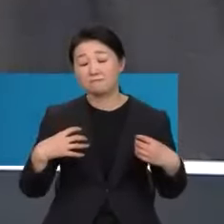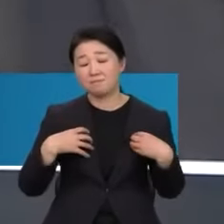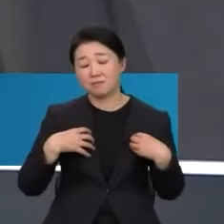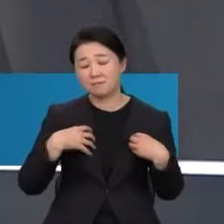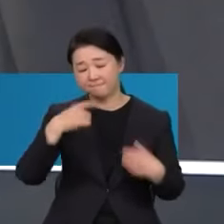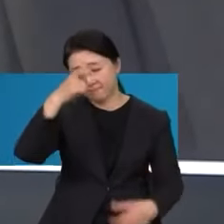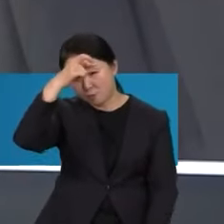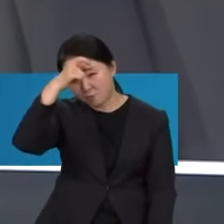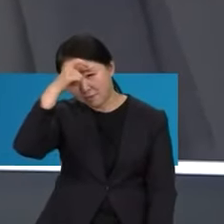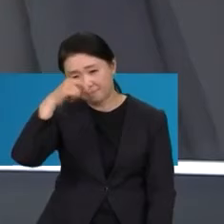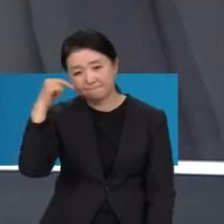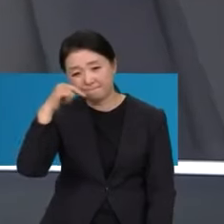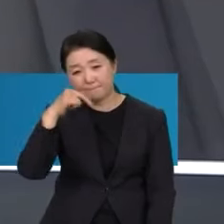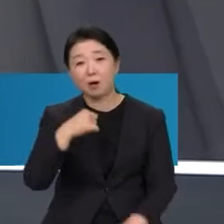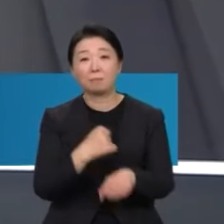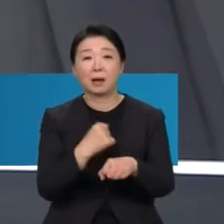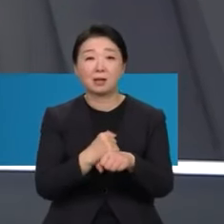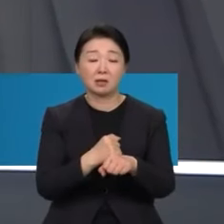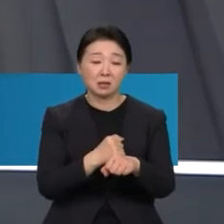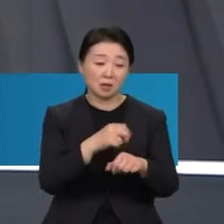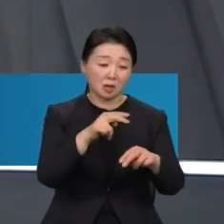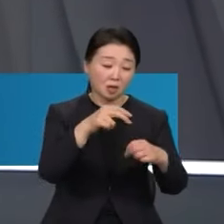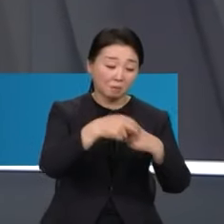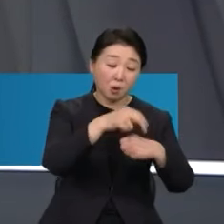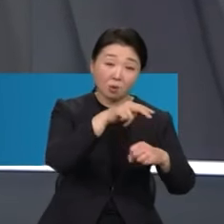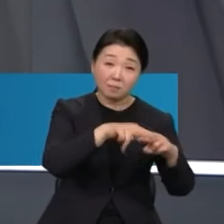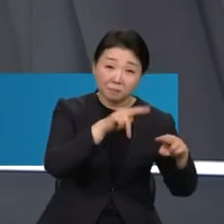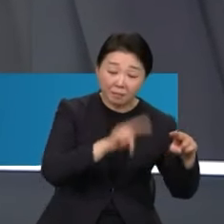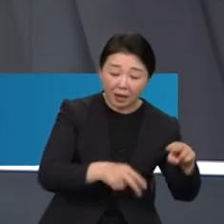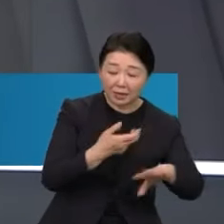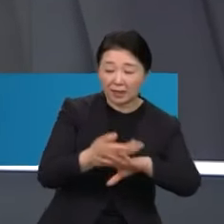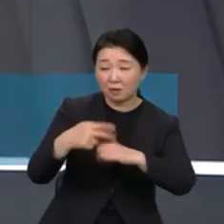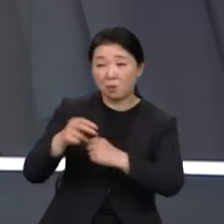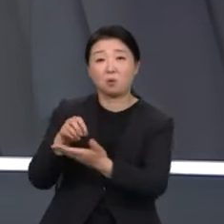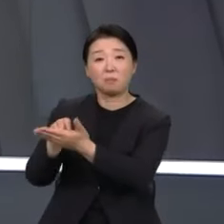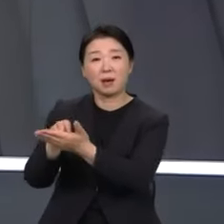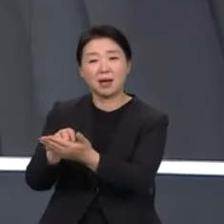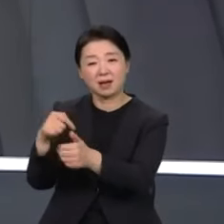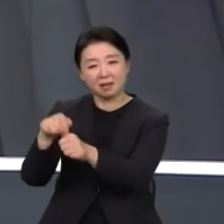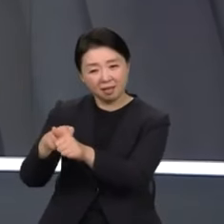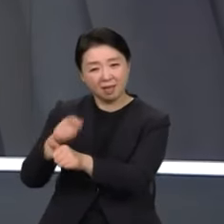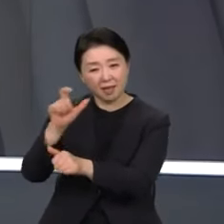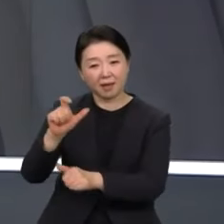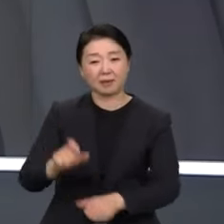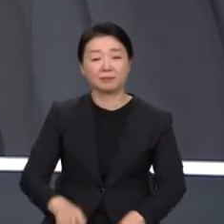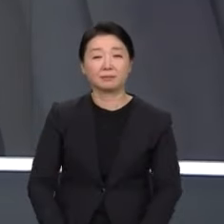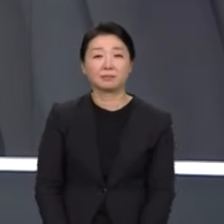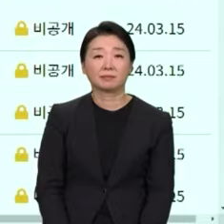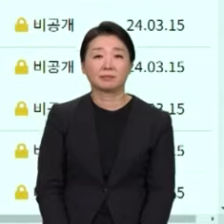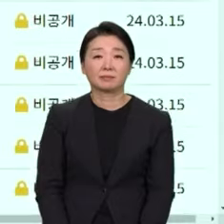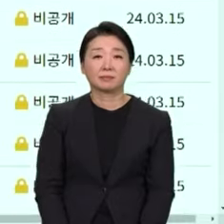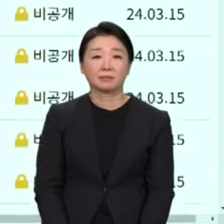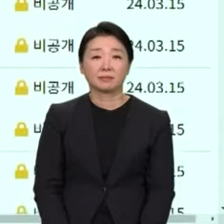떠난 전공의가 다른 기관에서 일할 경우 처벌을 받게 될 거라 했습니다. 강나현 기자입니다.